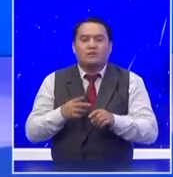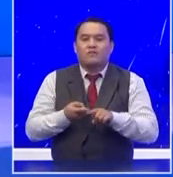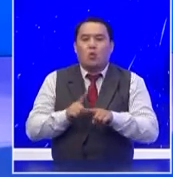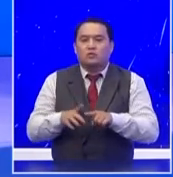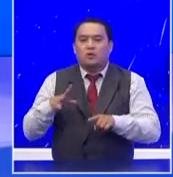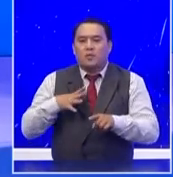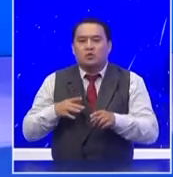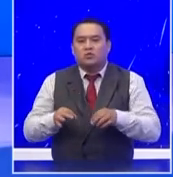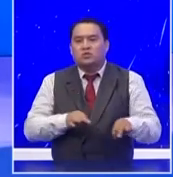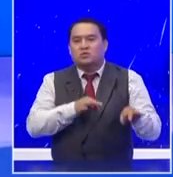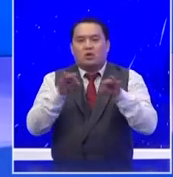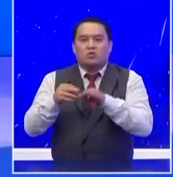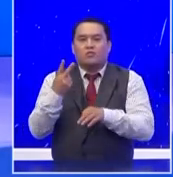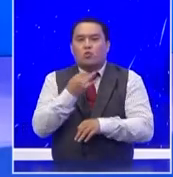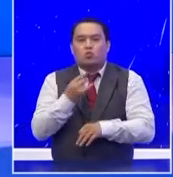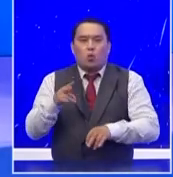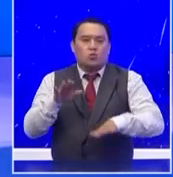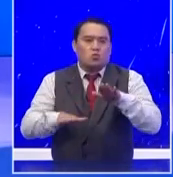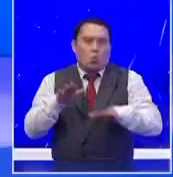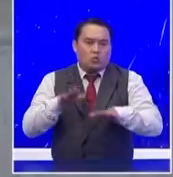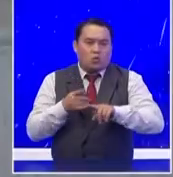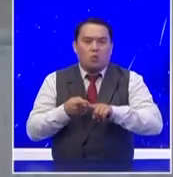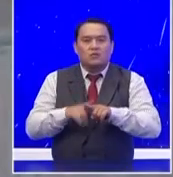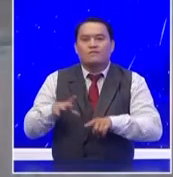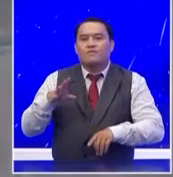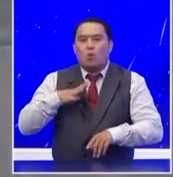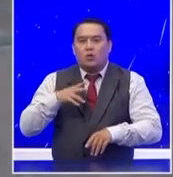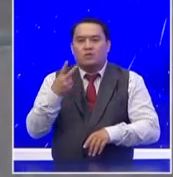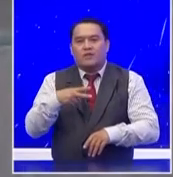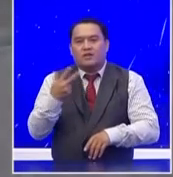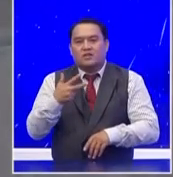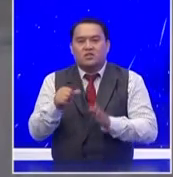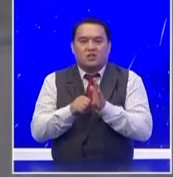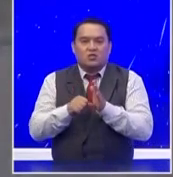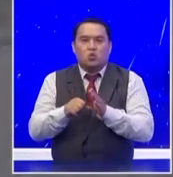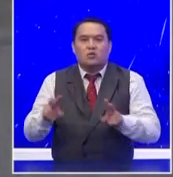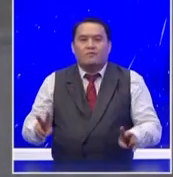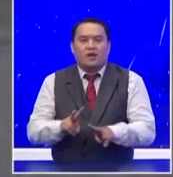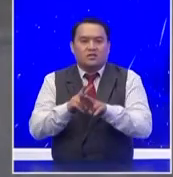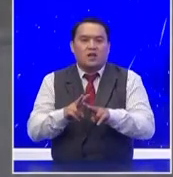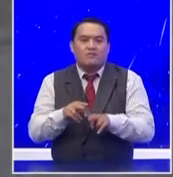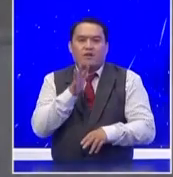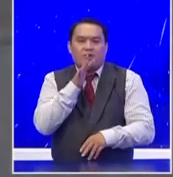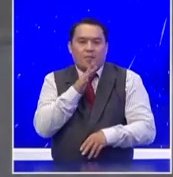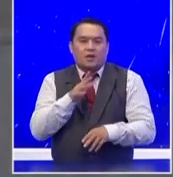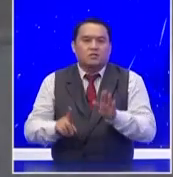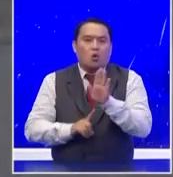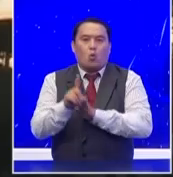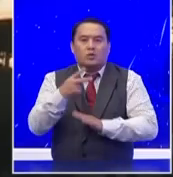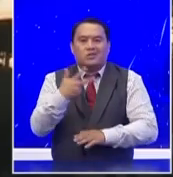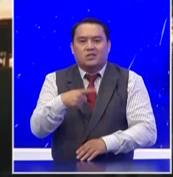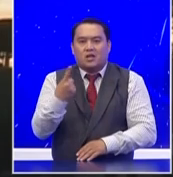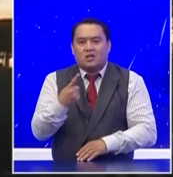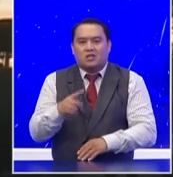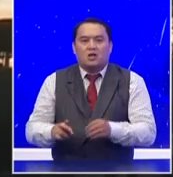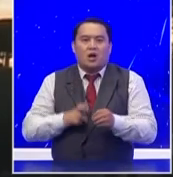на станцию более 2,5 тонн груза. 23 июля в 20:26 по времени Нур-Султана со стартового комплекса площадки